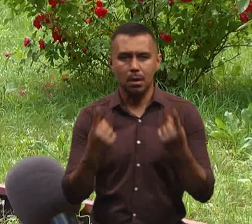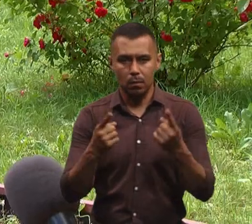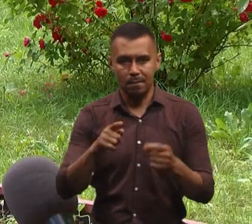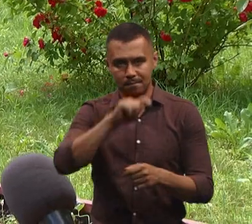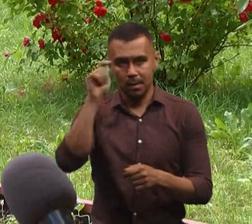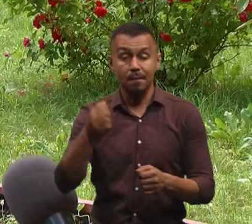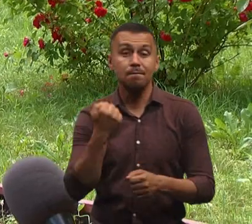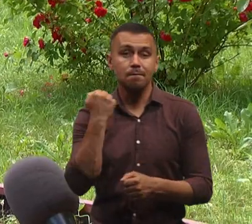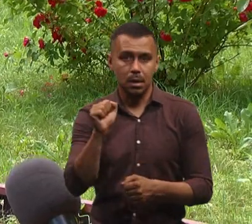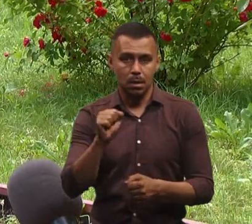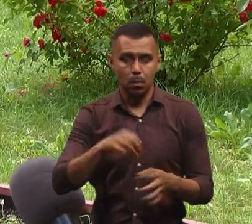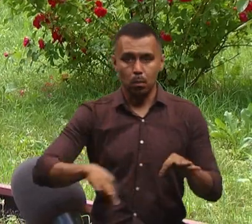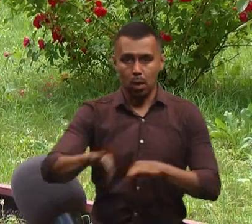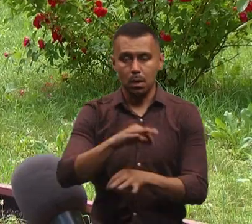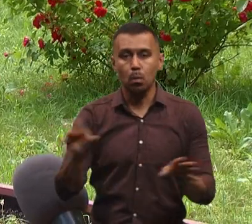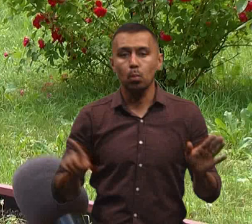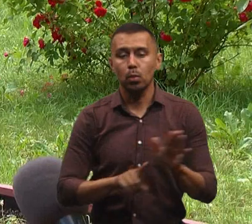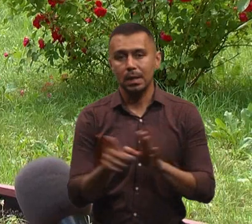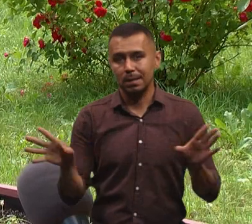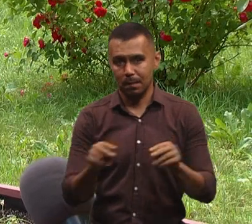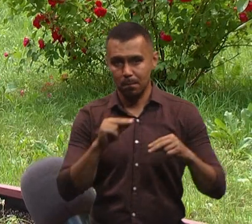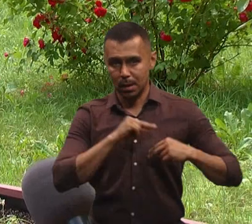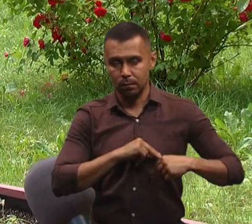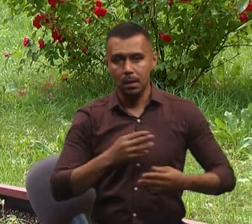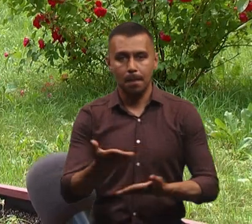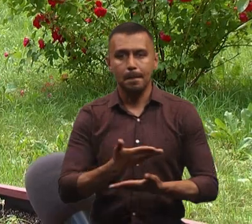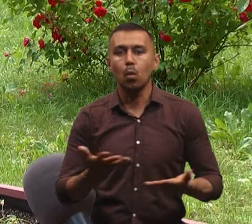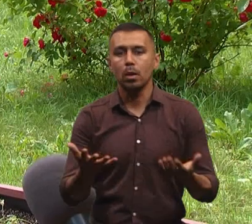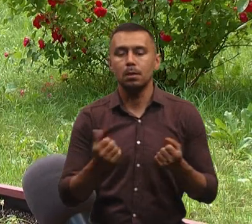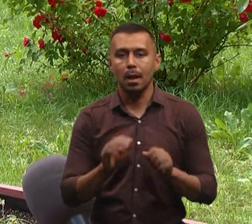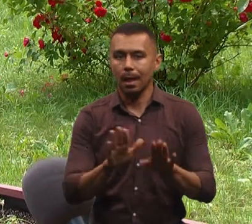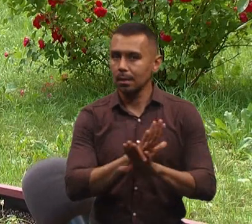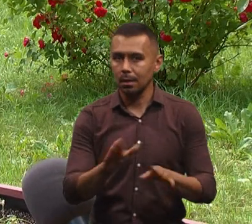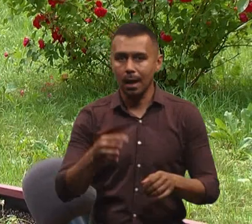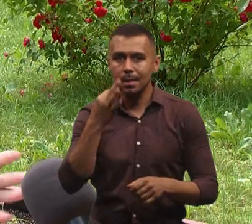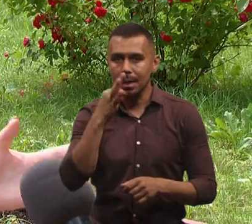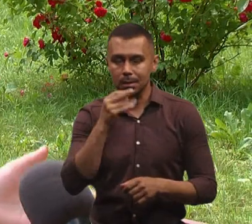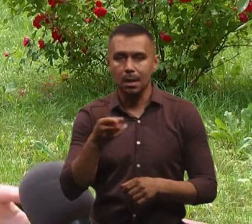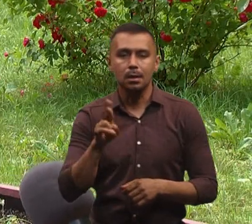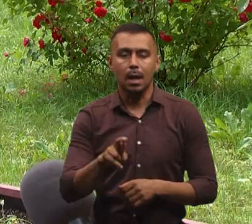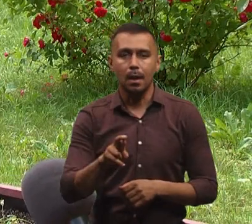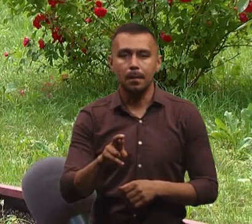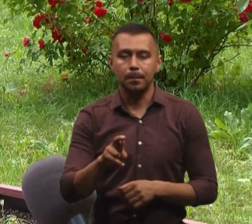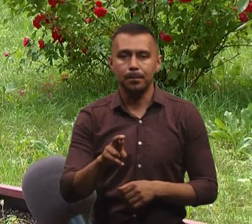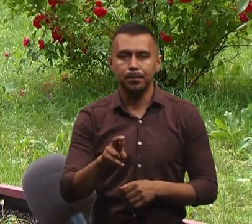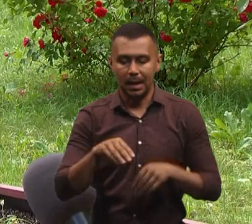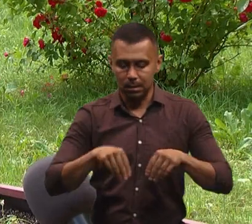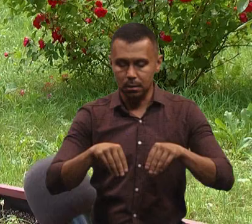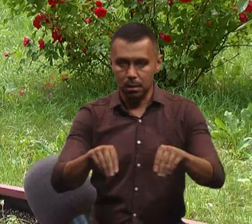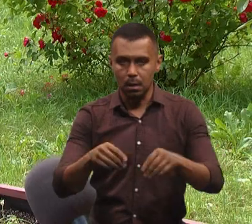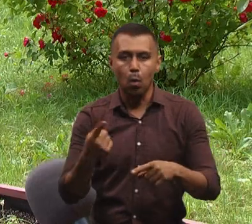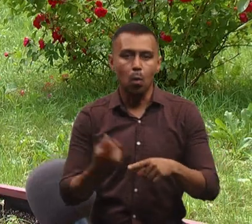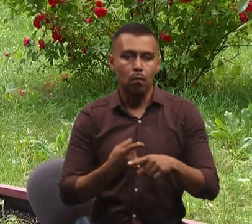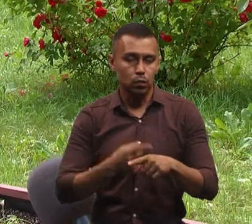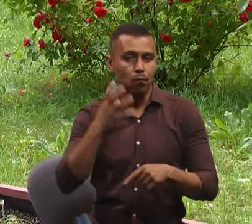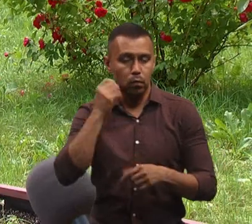Виграли проект і почали співпрацювати. Ми отримали не тільки насіння для саджання овочів